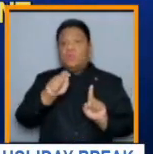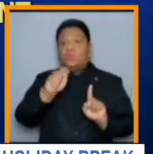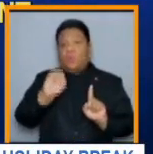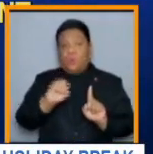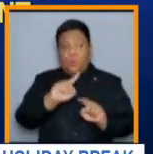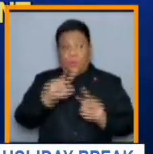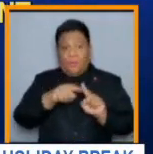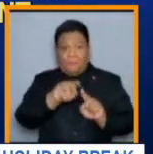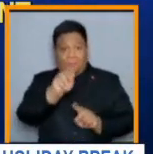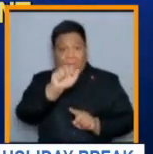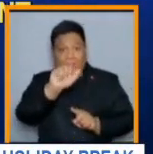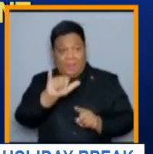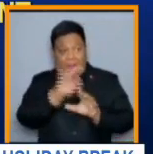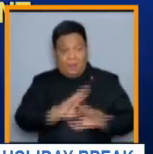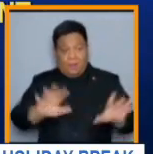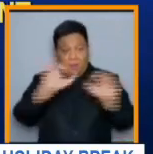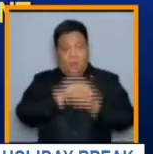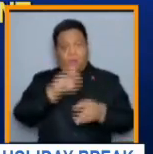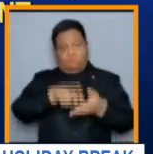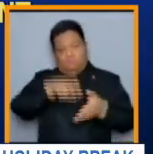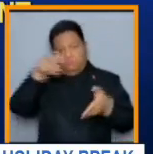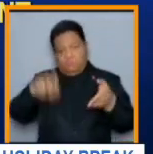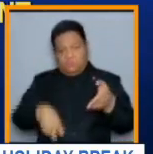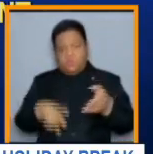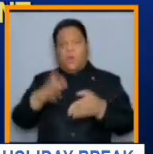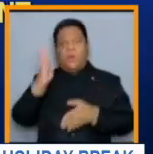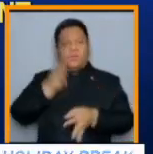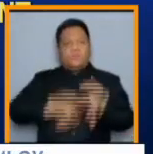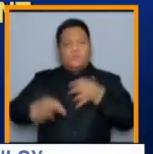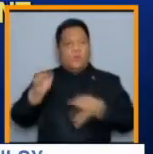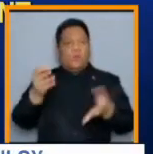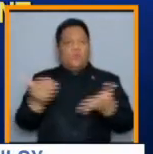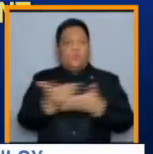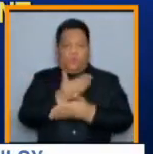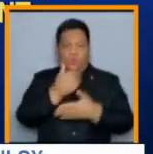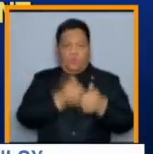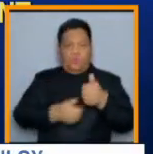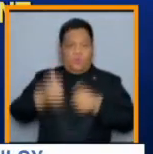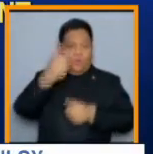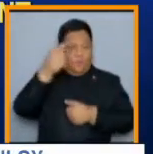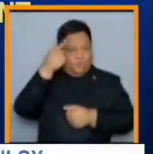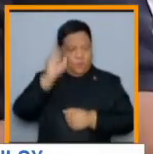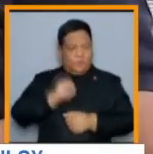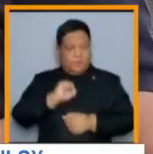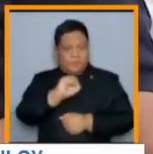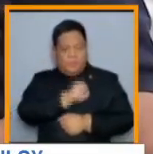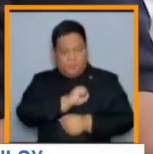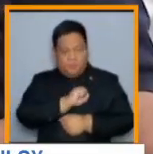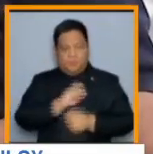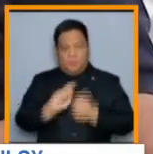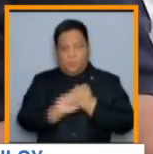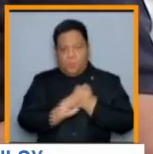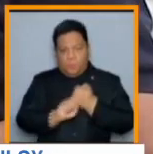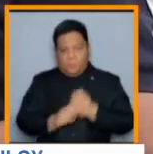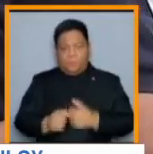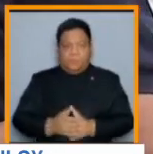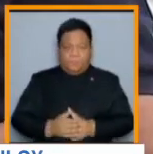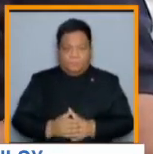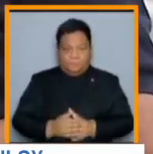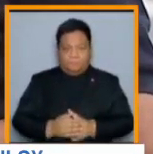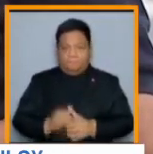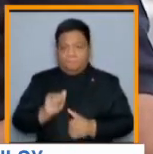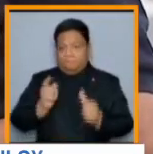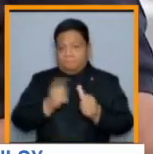at maghahalal daw sila ng bagong Senate President na pwedeng maging Pangulo pansamantala. Yan ang unang balita.